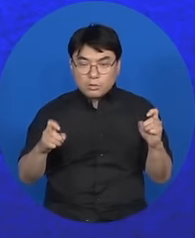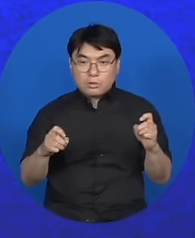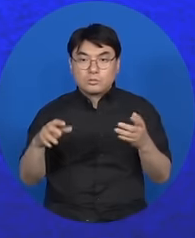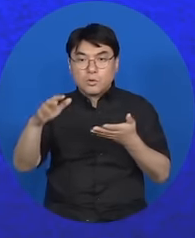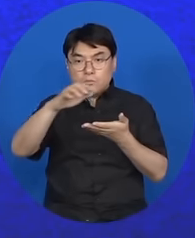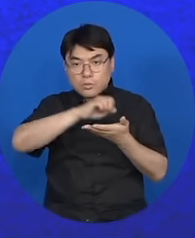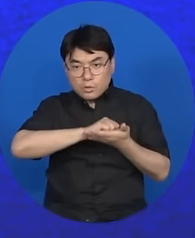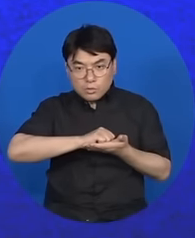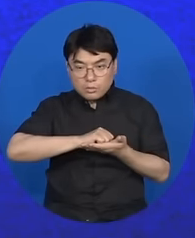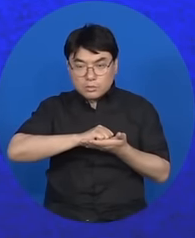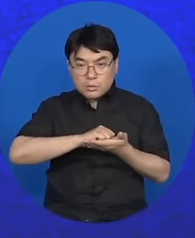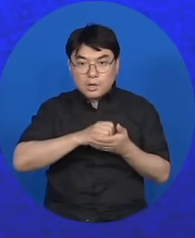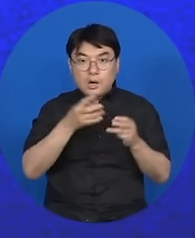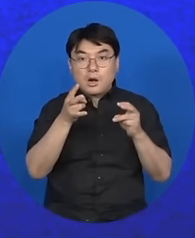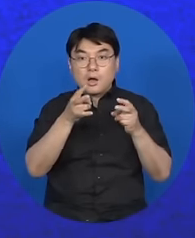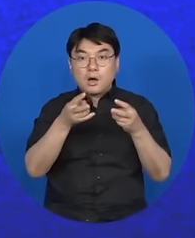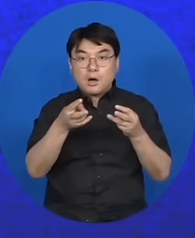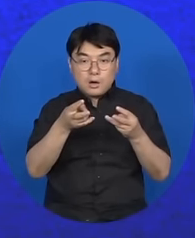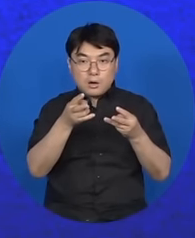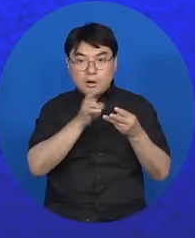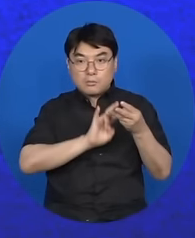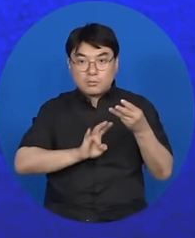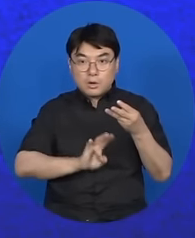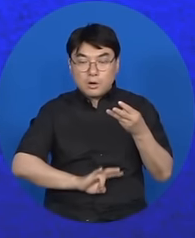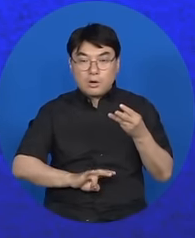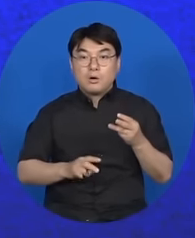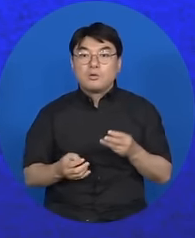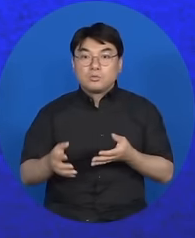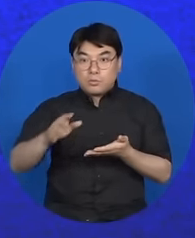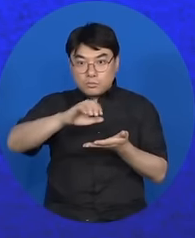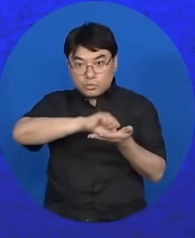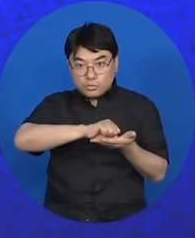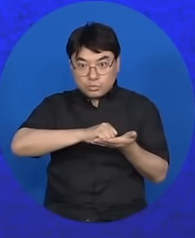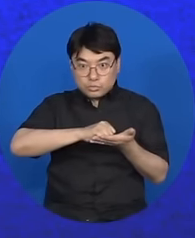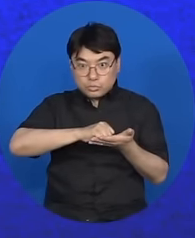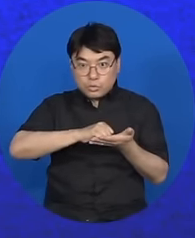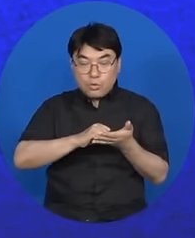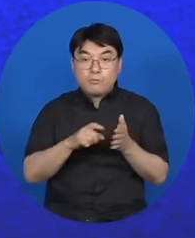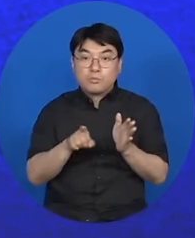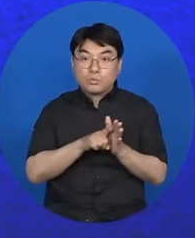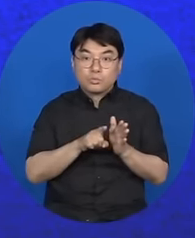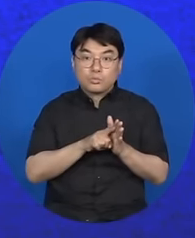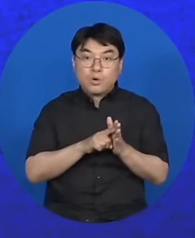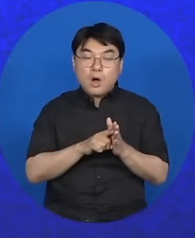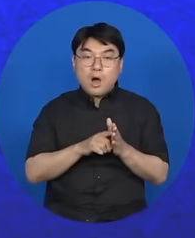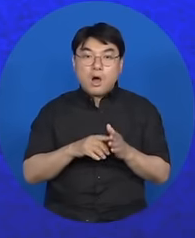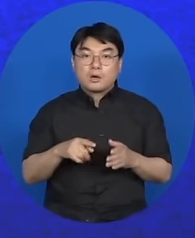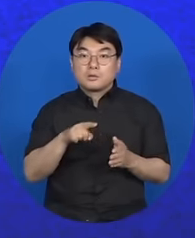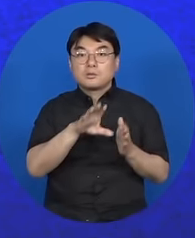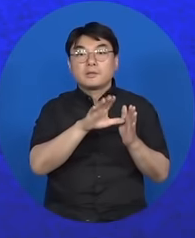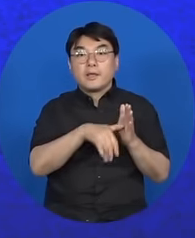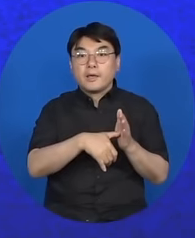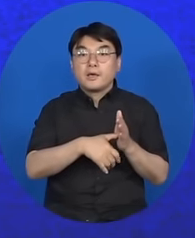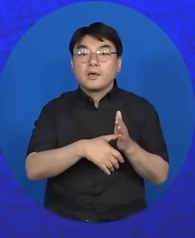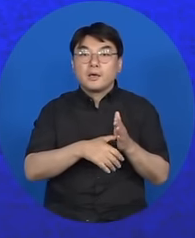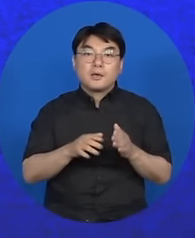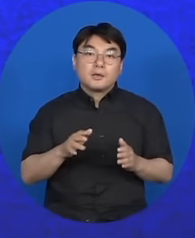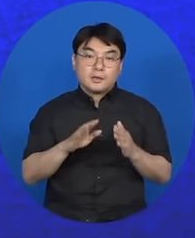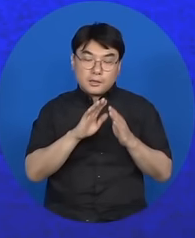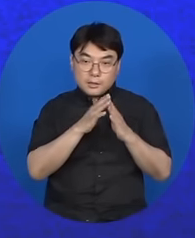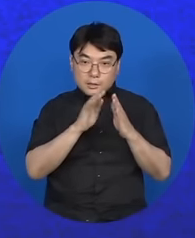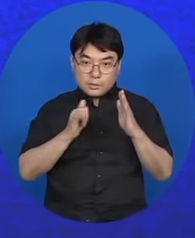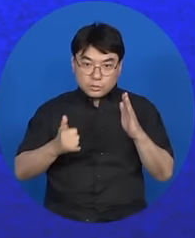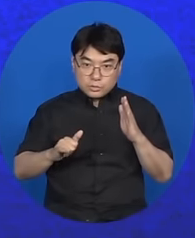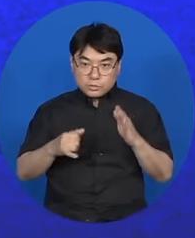점령할 것을 믿고 있어 이 라합은. 그리고 왔을 때 우리 가족을 지켜주라 이거예요. 그 얘기를 하는 거예요. 내가 너희를 지금